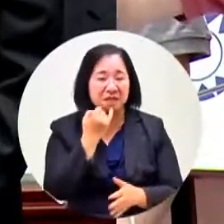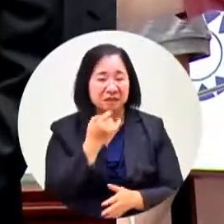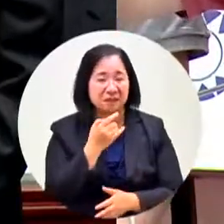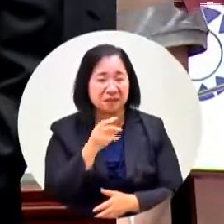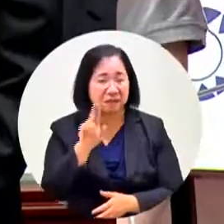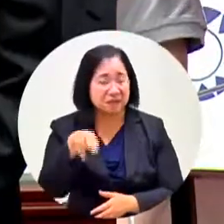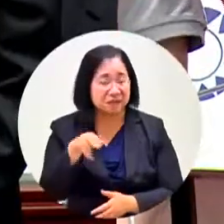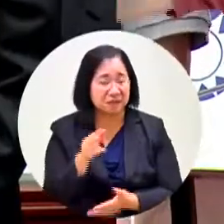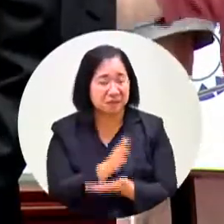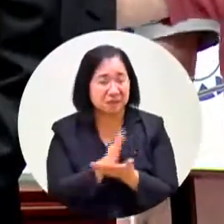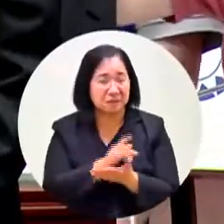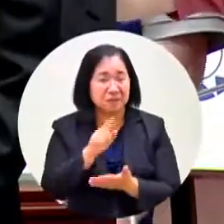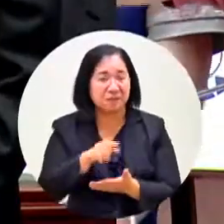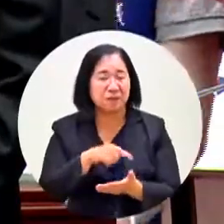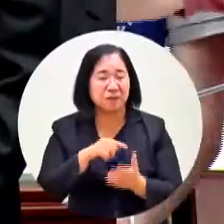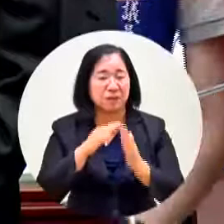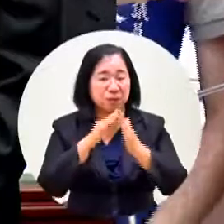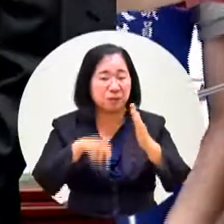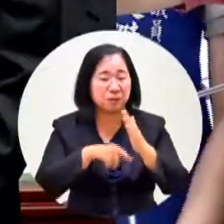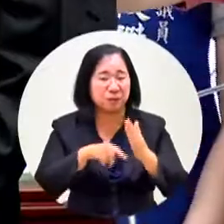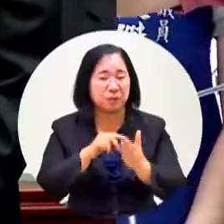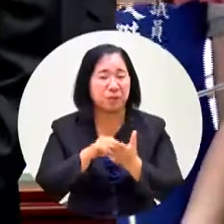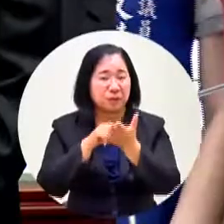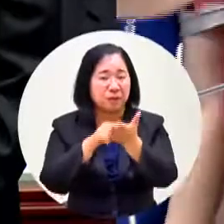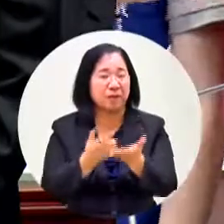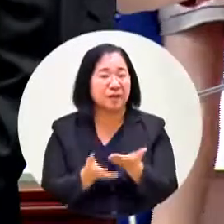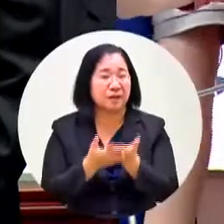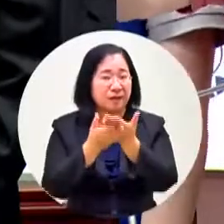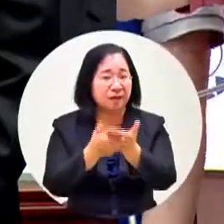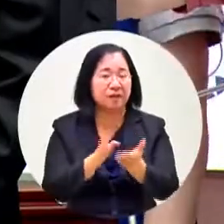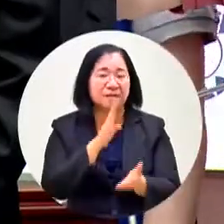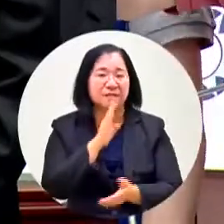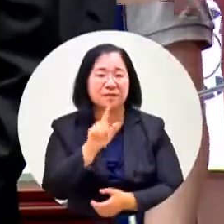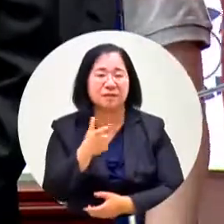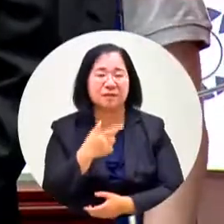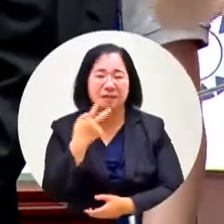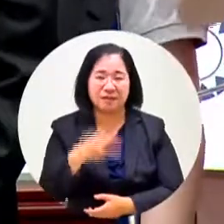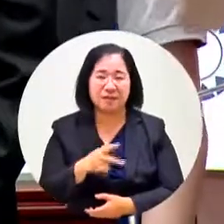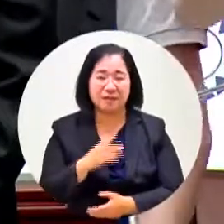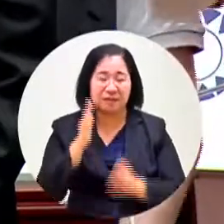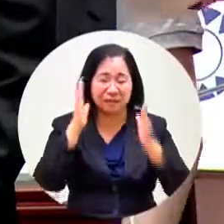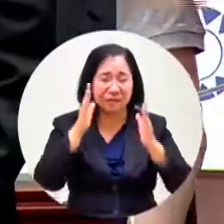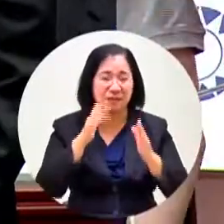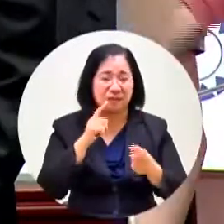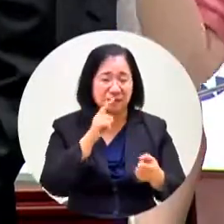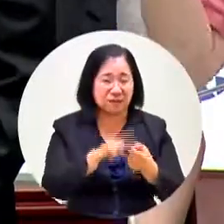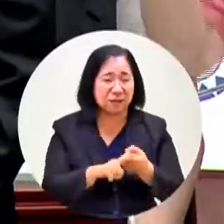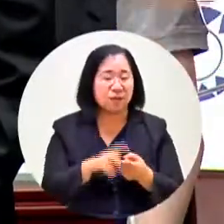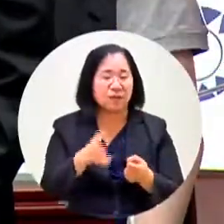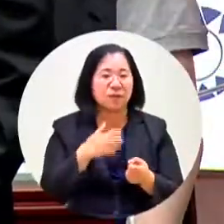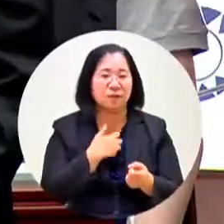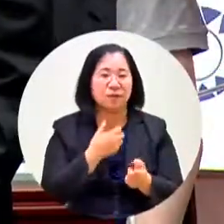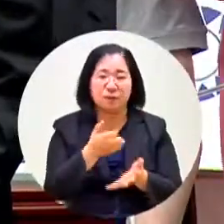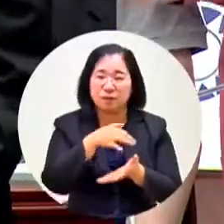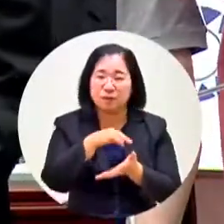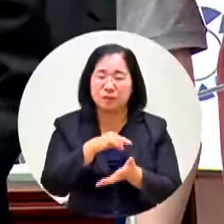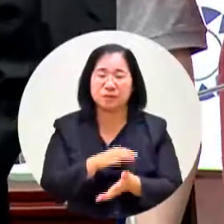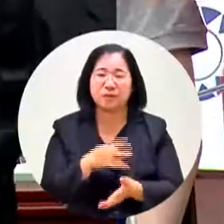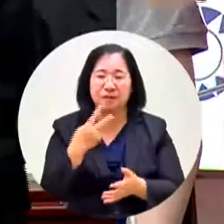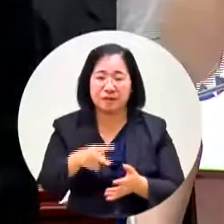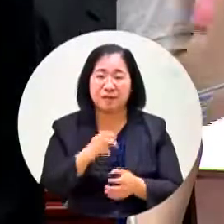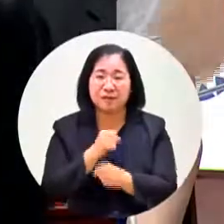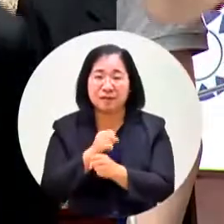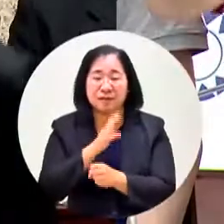以局长你简单讲就是现在可行性评估要报到院会嘛， 是， 那报到院会之后正式核